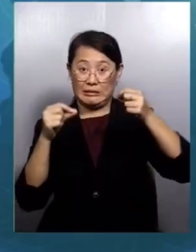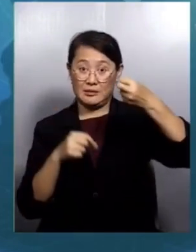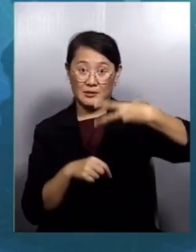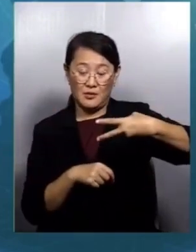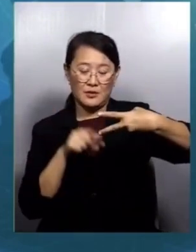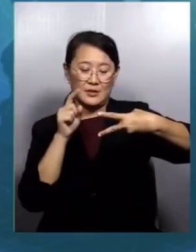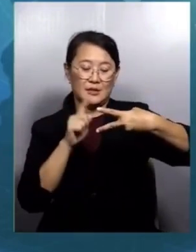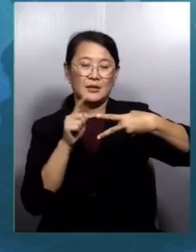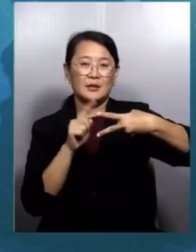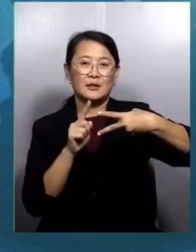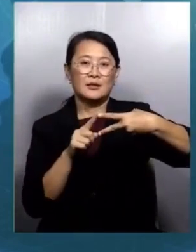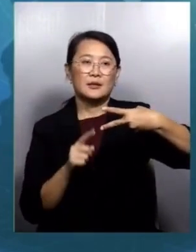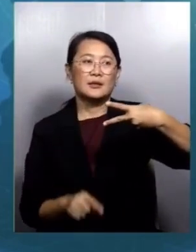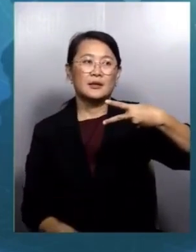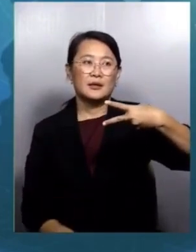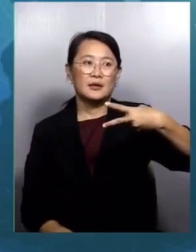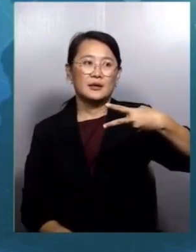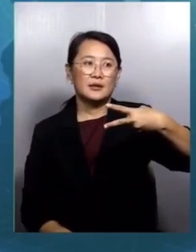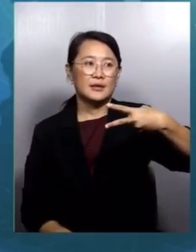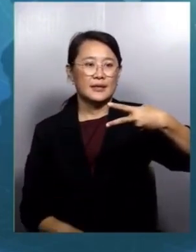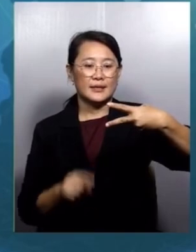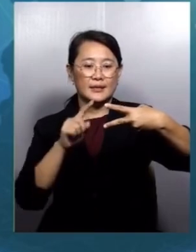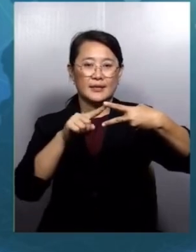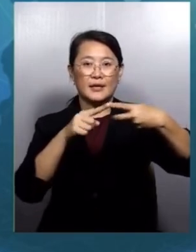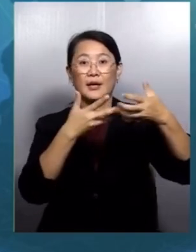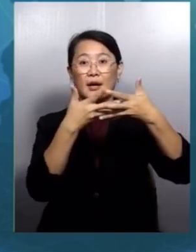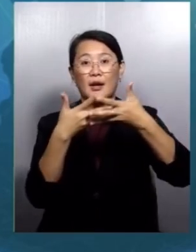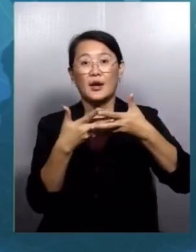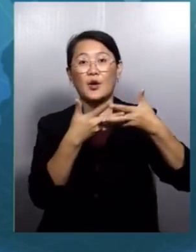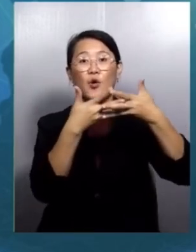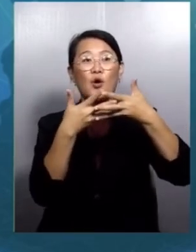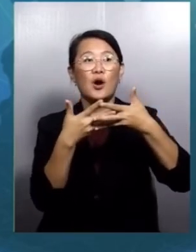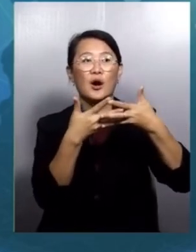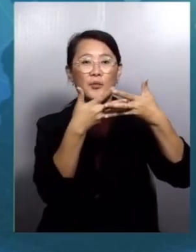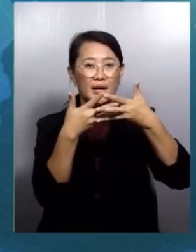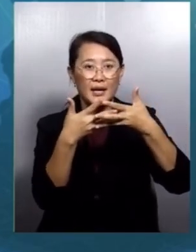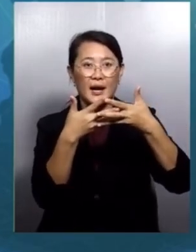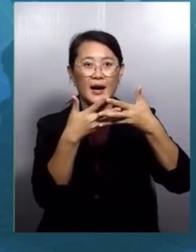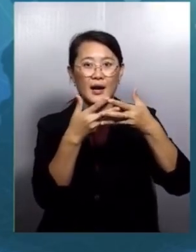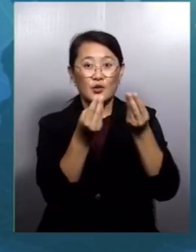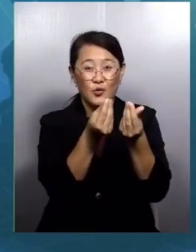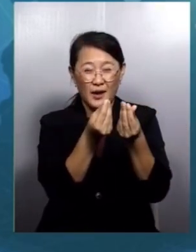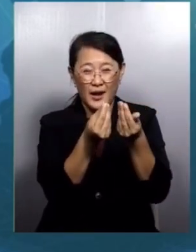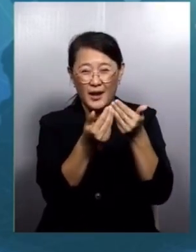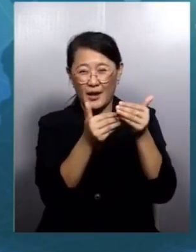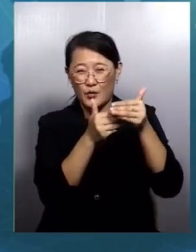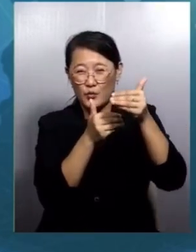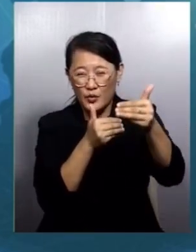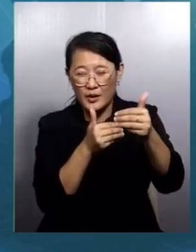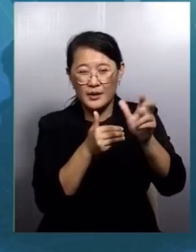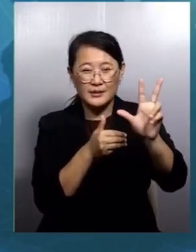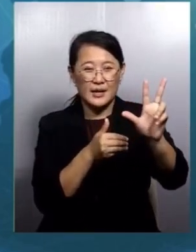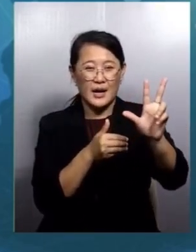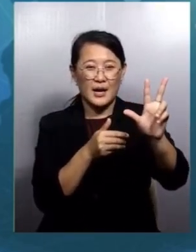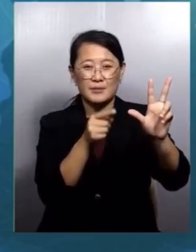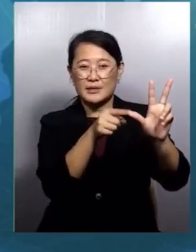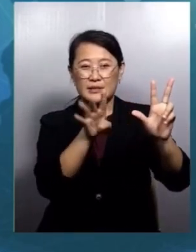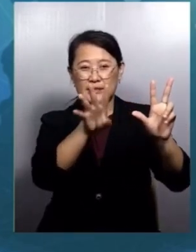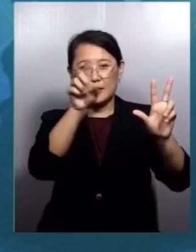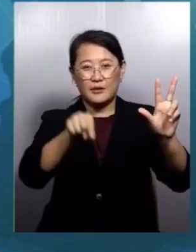าดอกเบี้ยระยะยาวของอเมริกามันจะอยู่ที่ 3% 4% ไม่ได้กลัวว่ามันจ